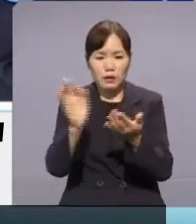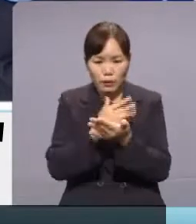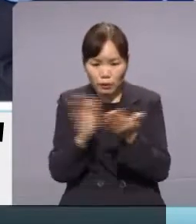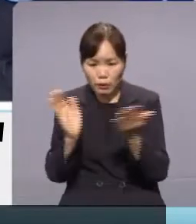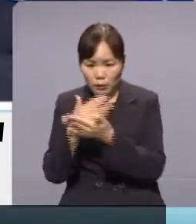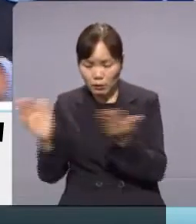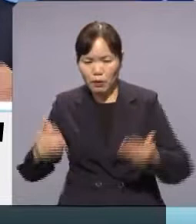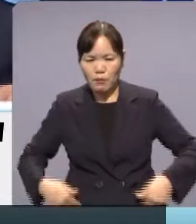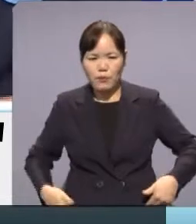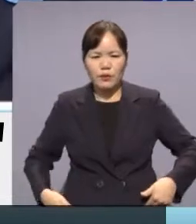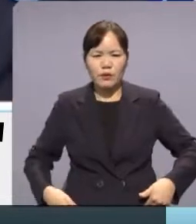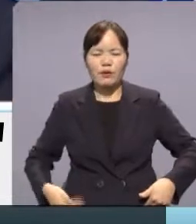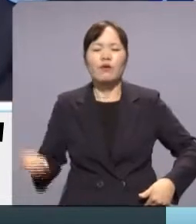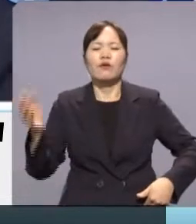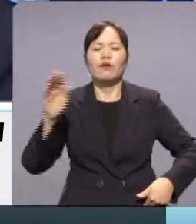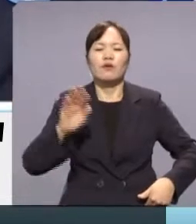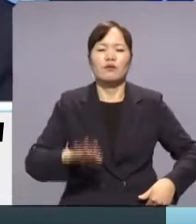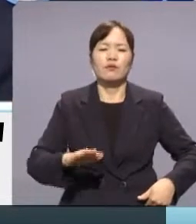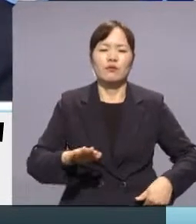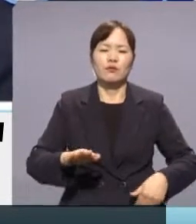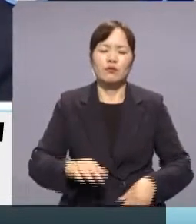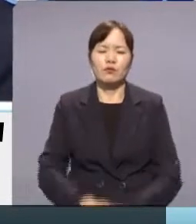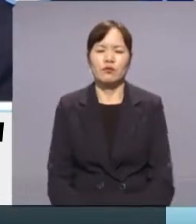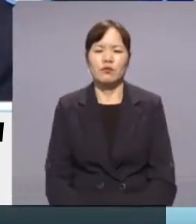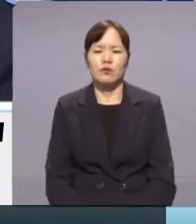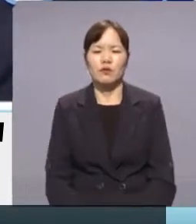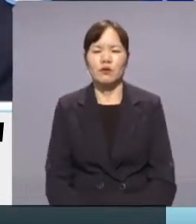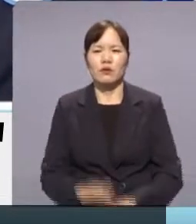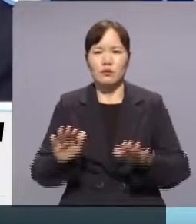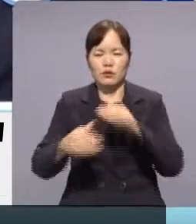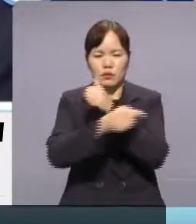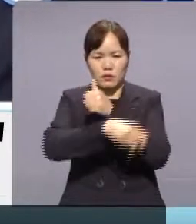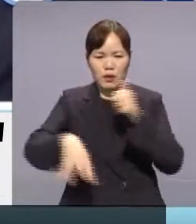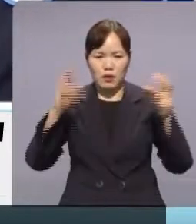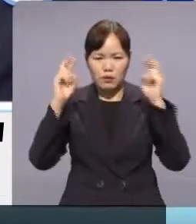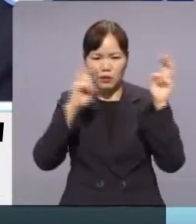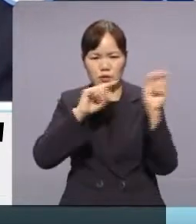되는데 기업 예. 쪼개기를 해서 뭐 지금 상장 지금 계열사 같은 경우가